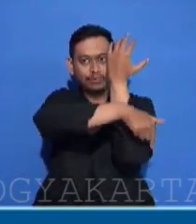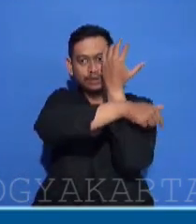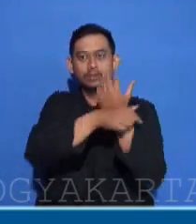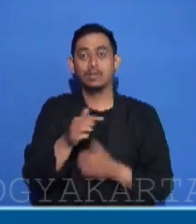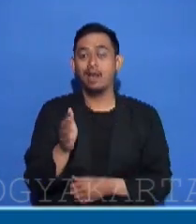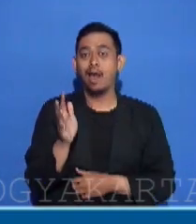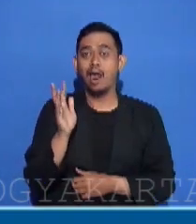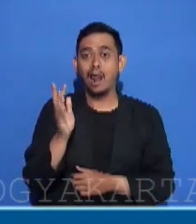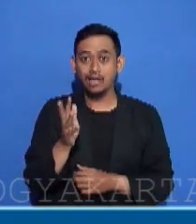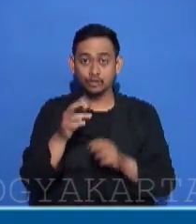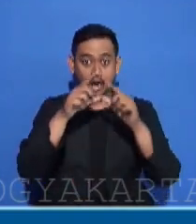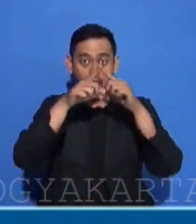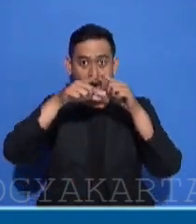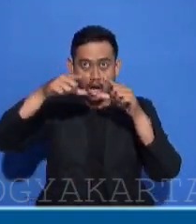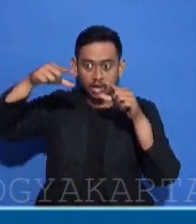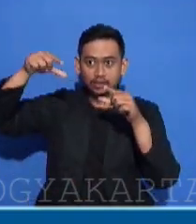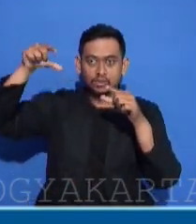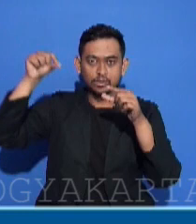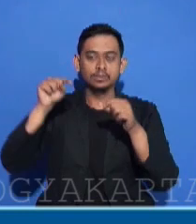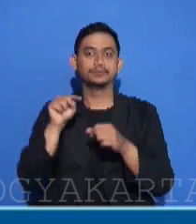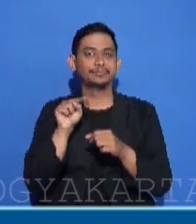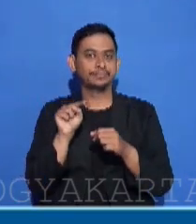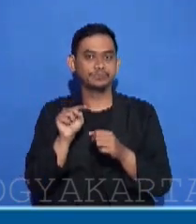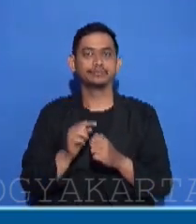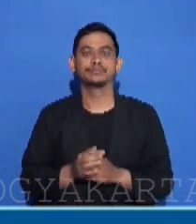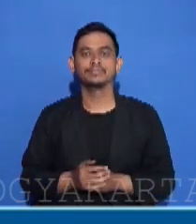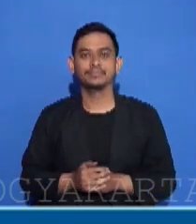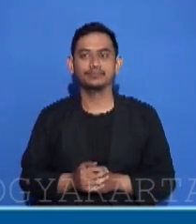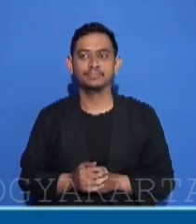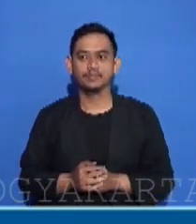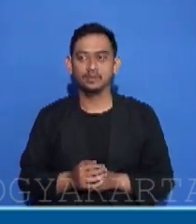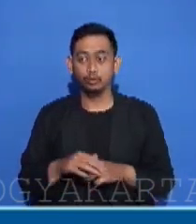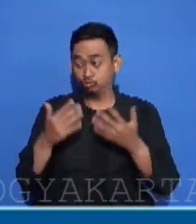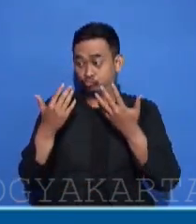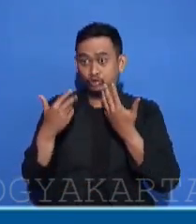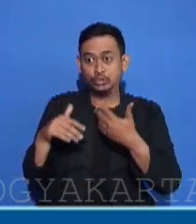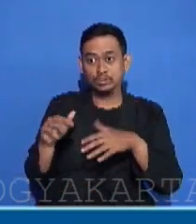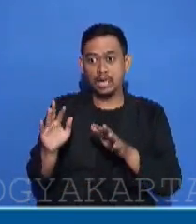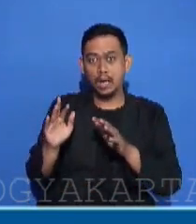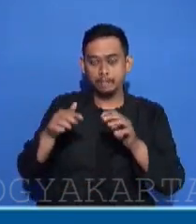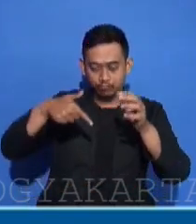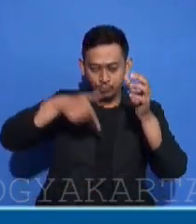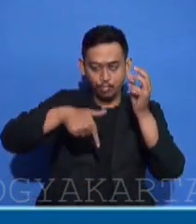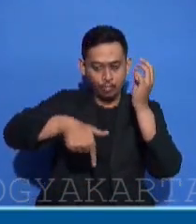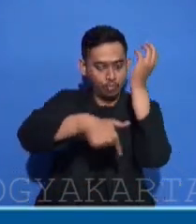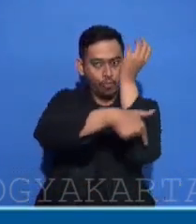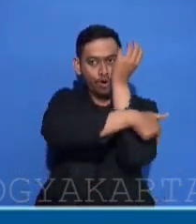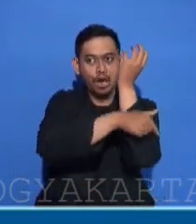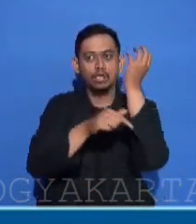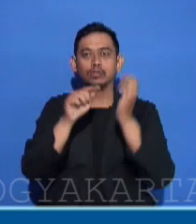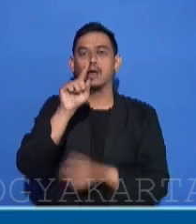nalika ron ing fase vegetatif. Sasampunipun dipun kocor hormon kalawau, sadangunipun 1 wulan padatanipun